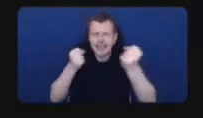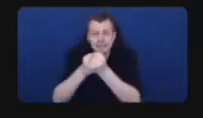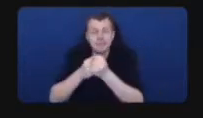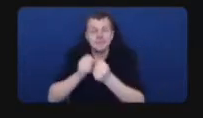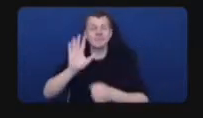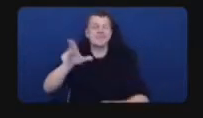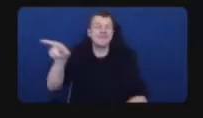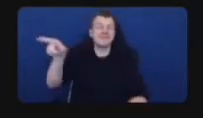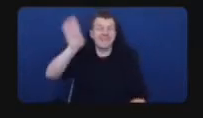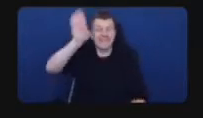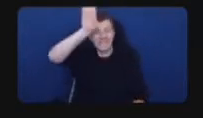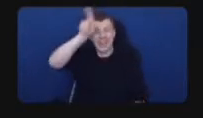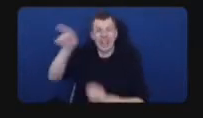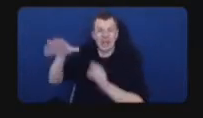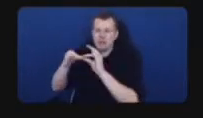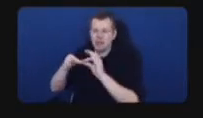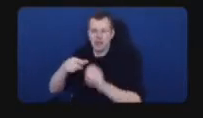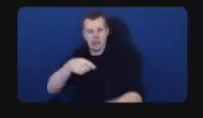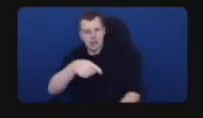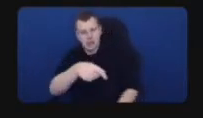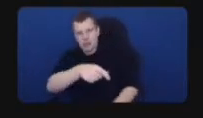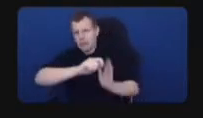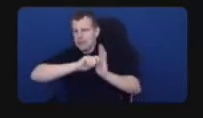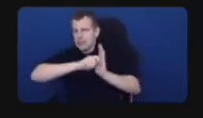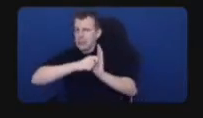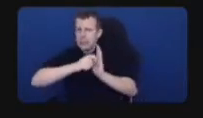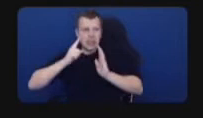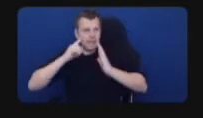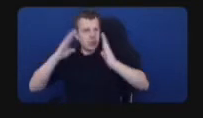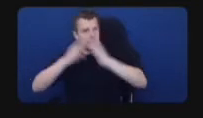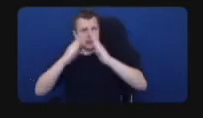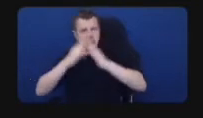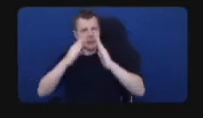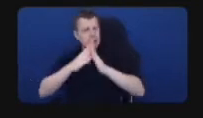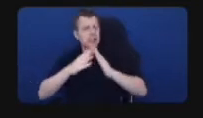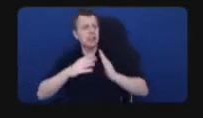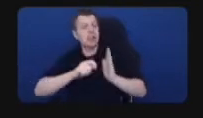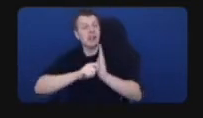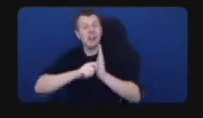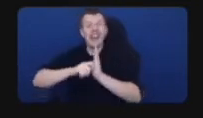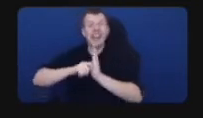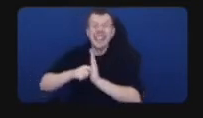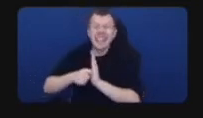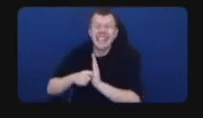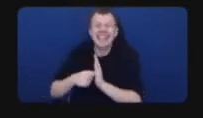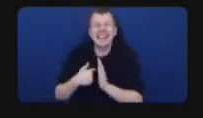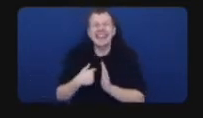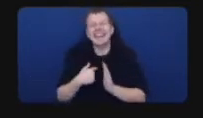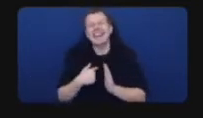说有不想的一些事情发生的话，我们会做好充分计划的。